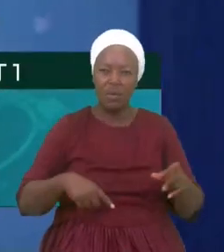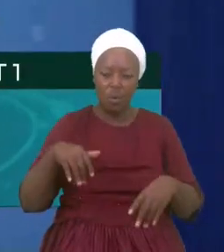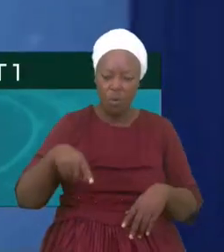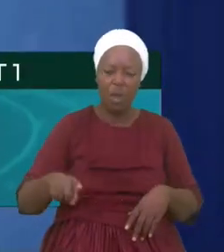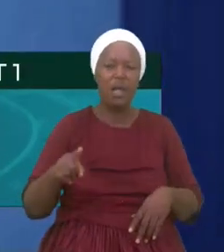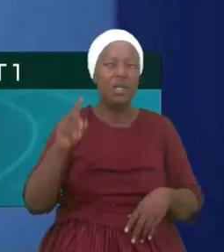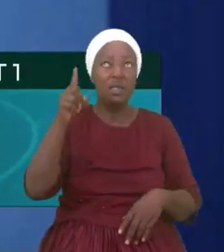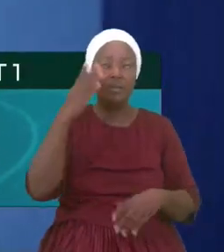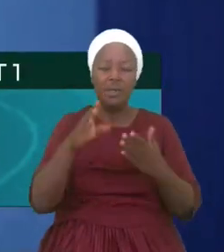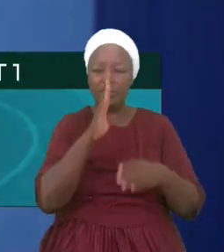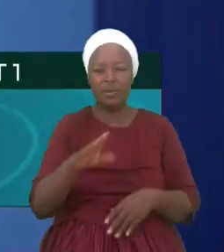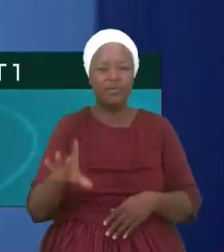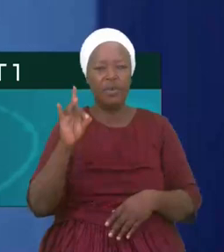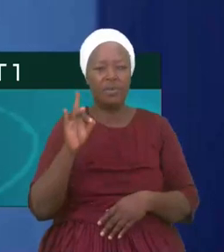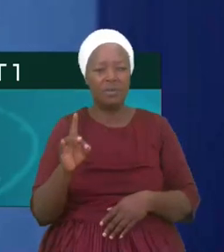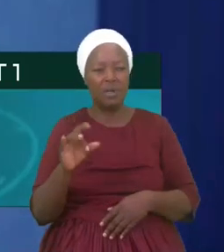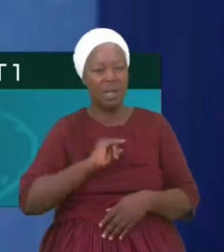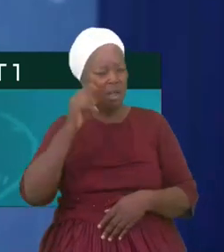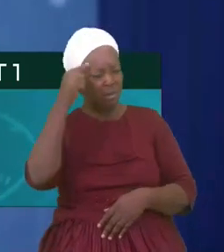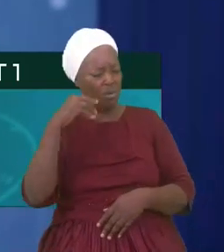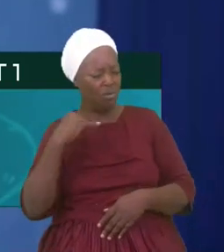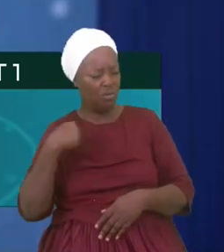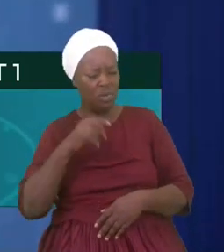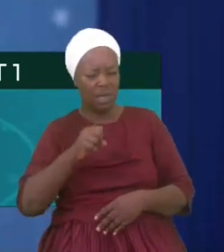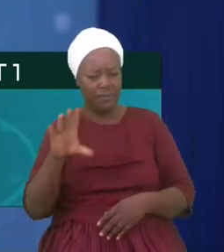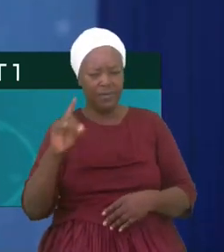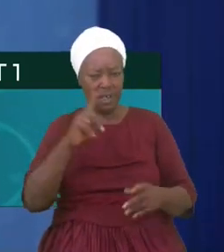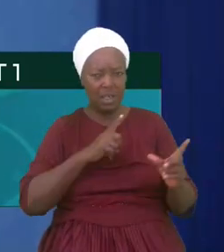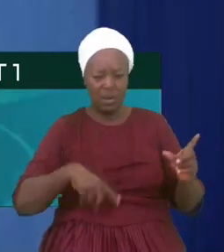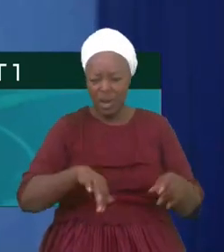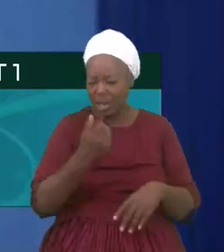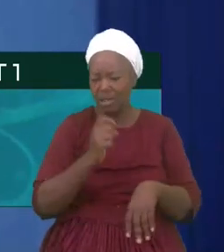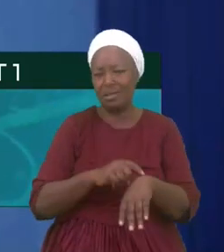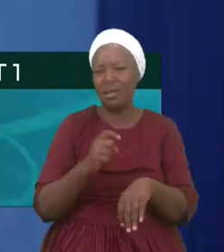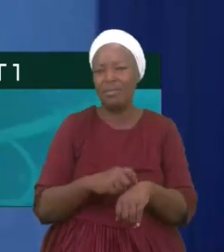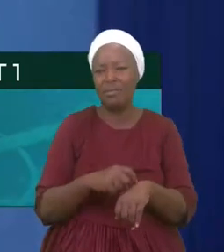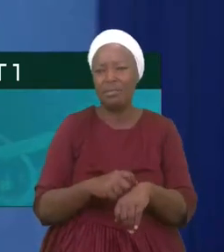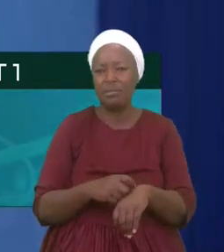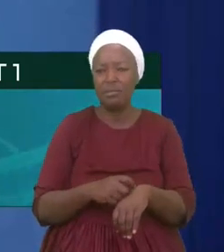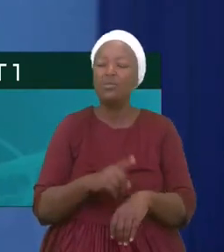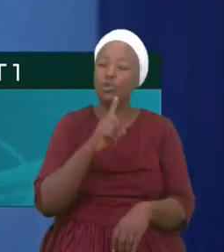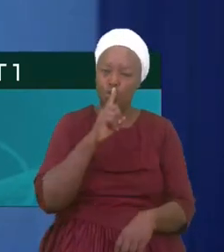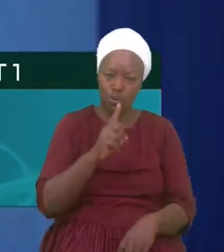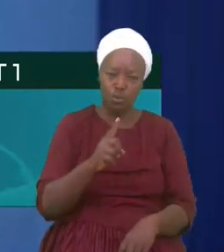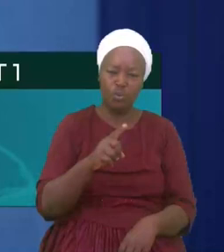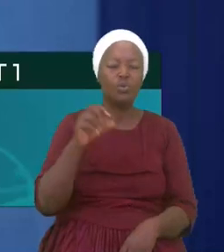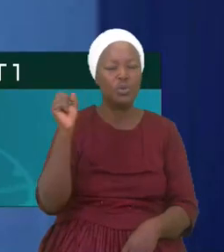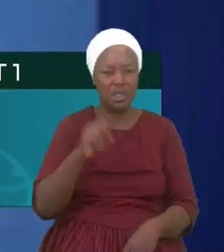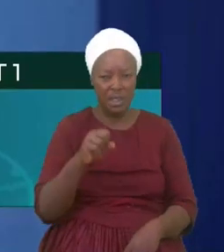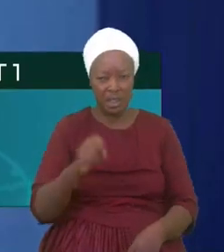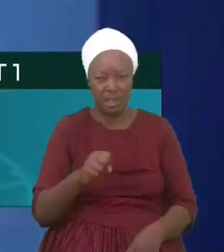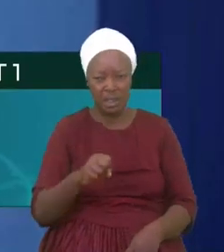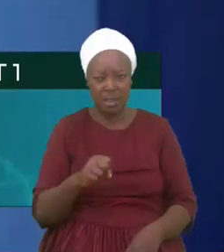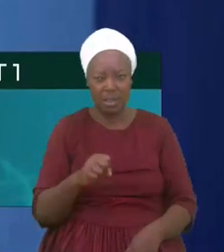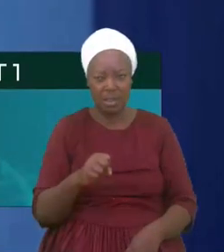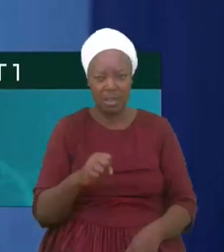trouve chercher l'éternel pendant qu'il se trouve je crois qu'on peut trouver le Seigneur